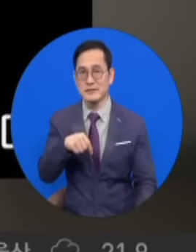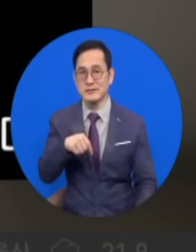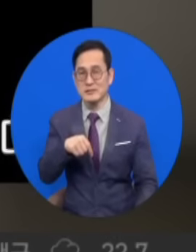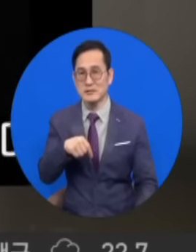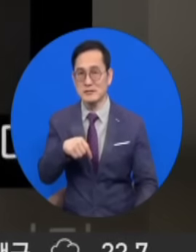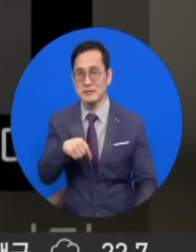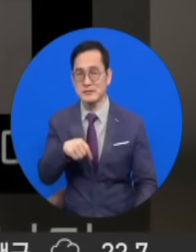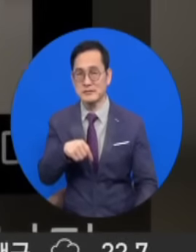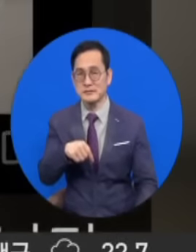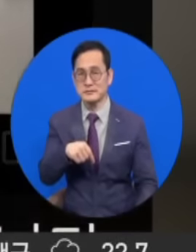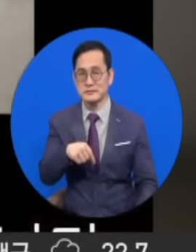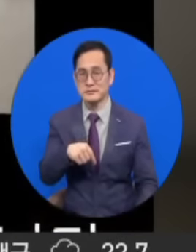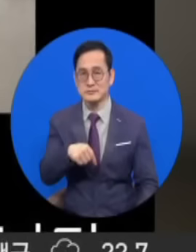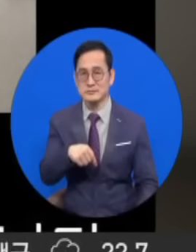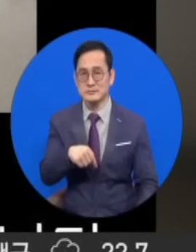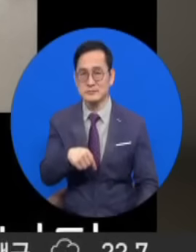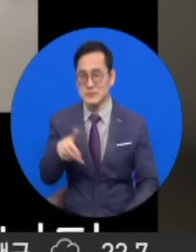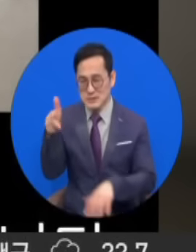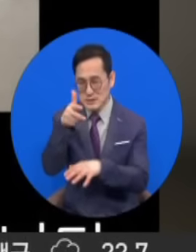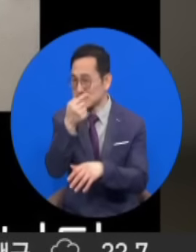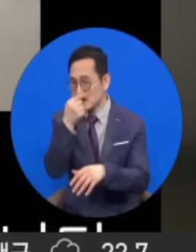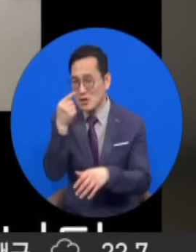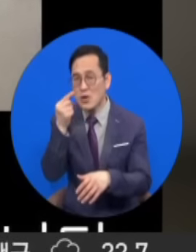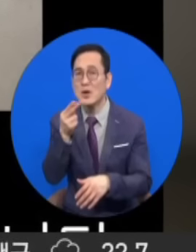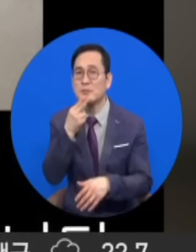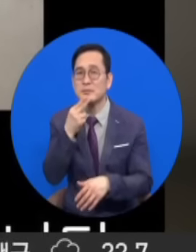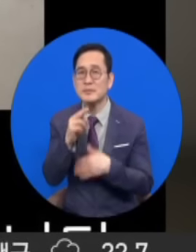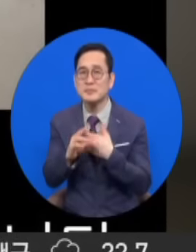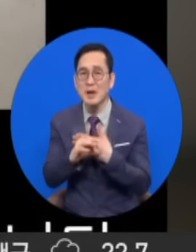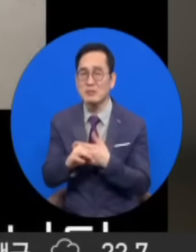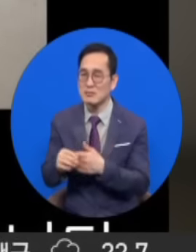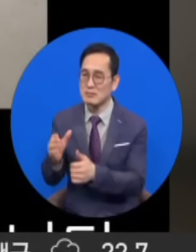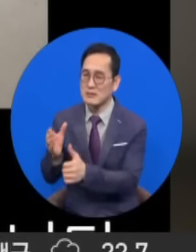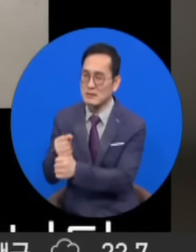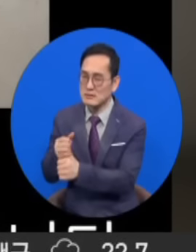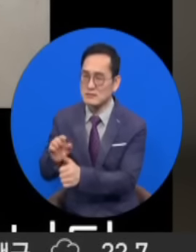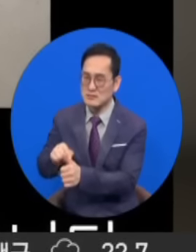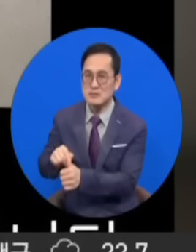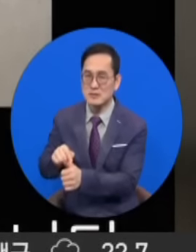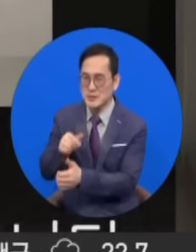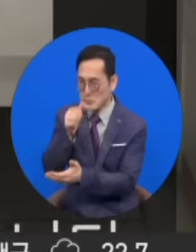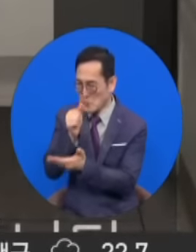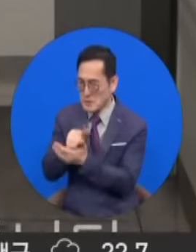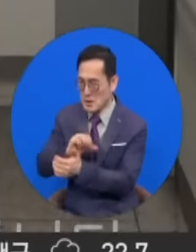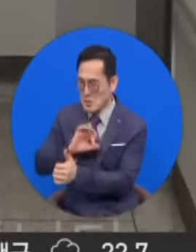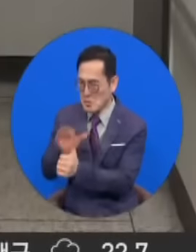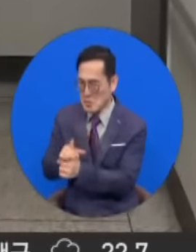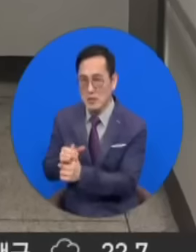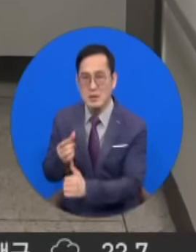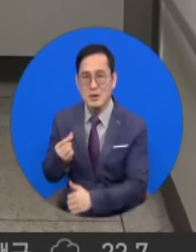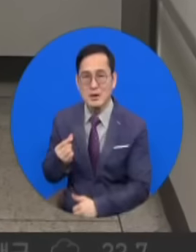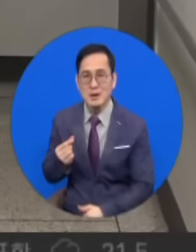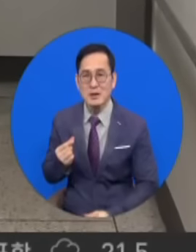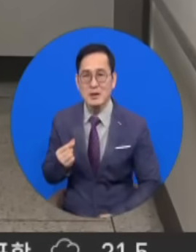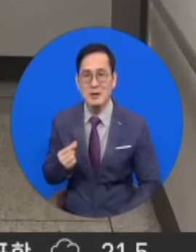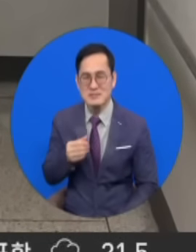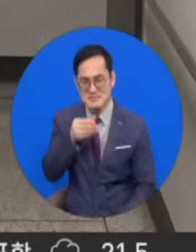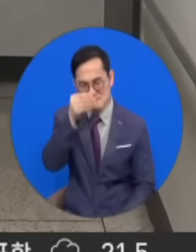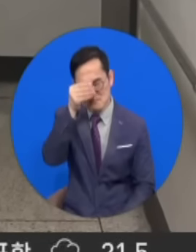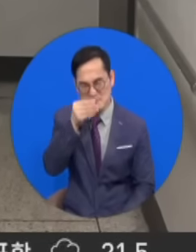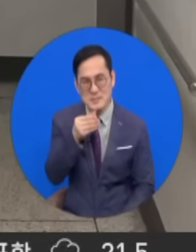저게 없었다고 하면은. 경찰이 사과할 일도 없었을 거고요. 그렇게 딱 볼 때 뭔가 뭐 어쨌든 이제 뭐 용의자 뭐